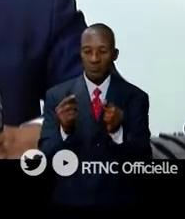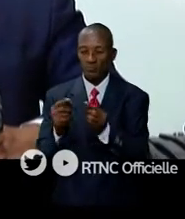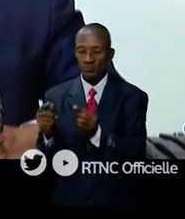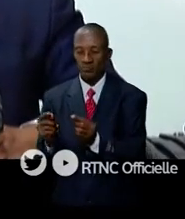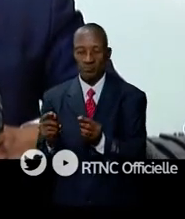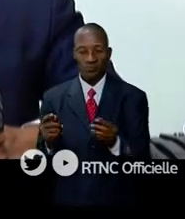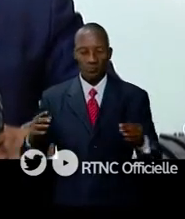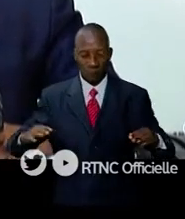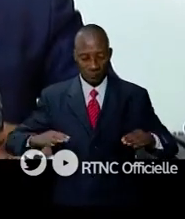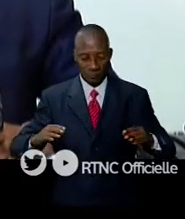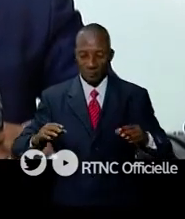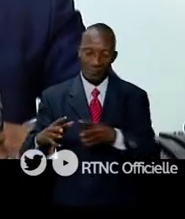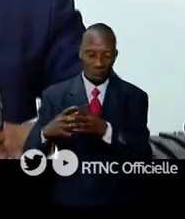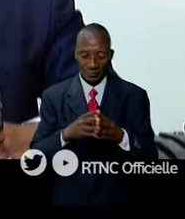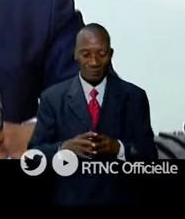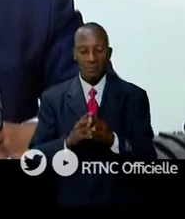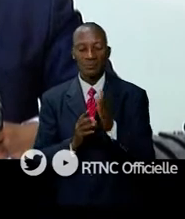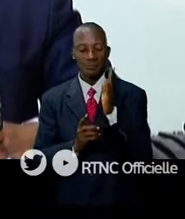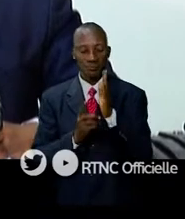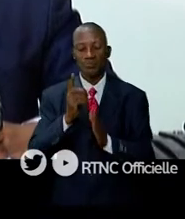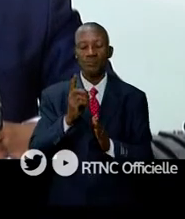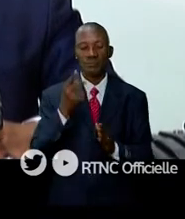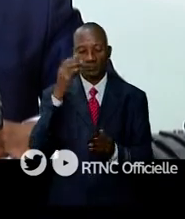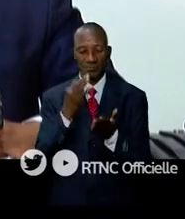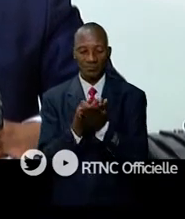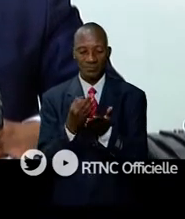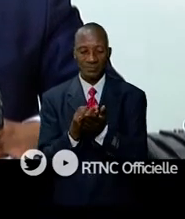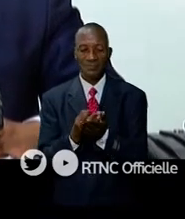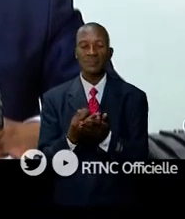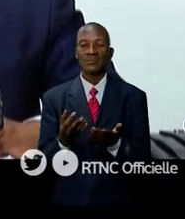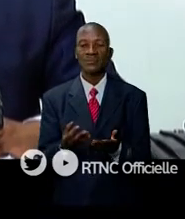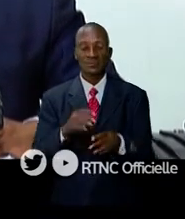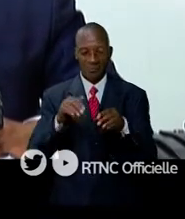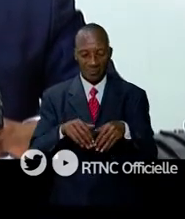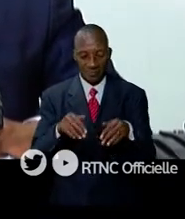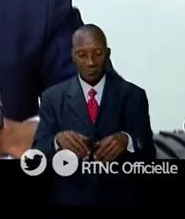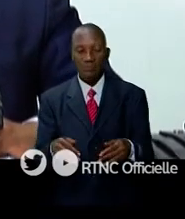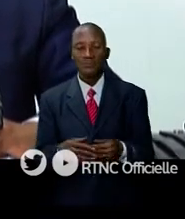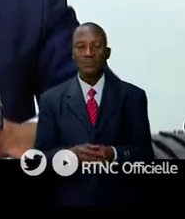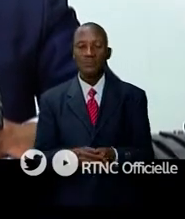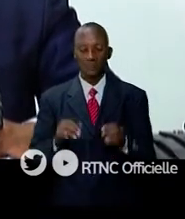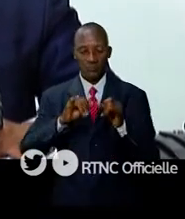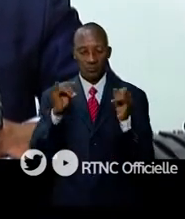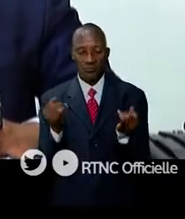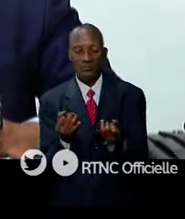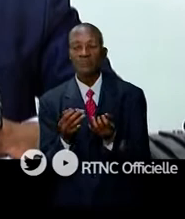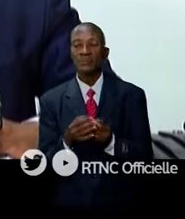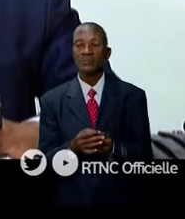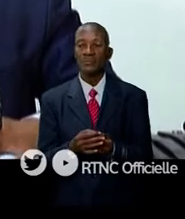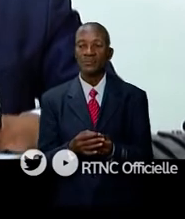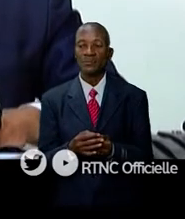pays, notamment la finance climatique, l'agriculture, l'industrie,